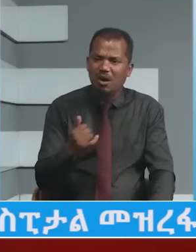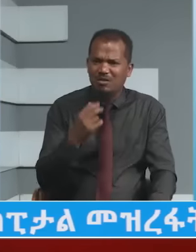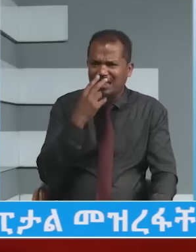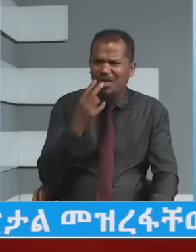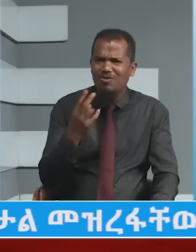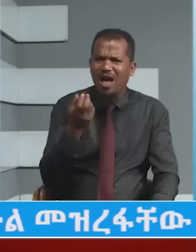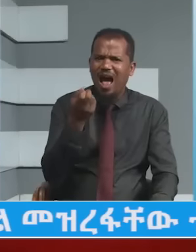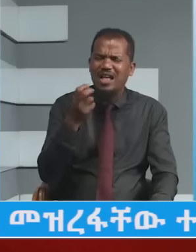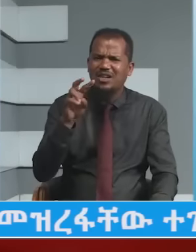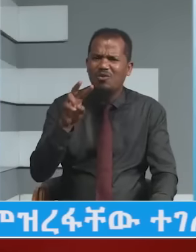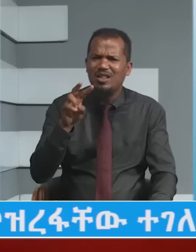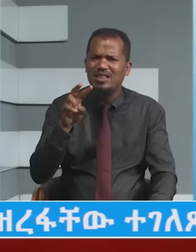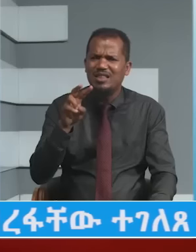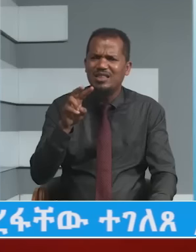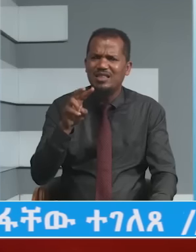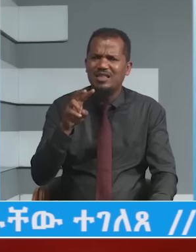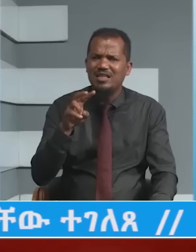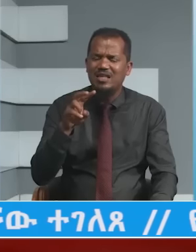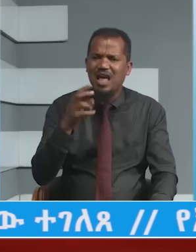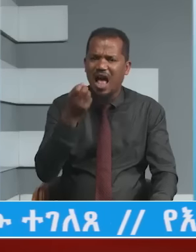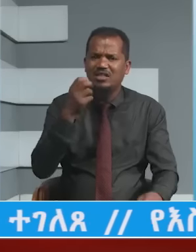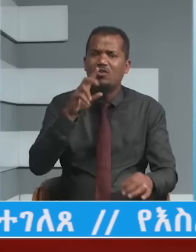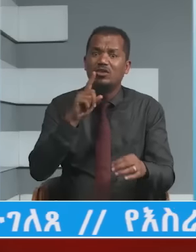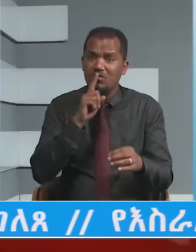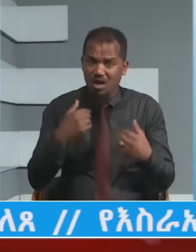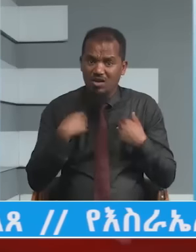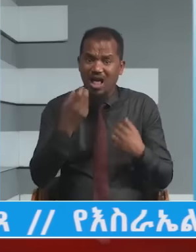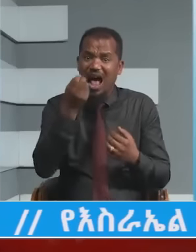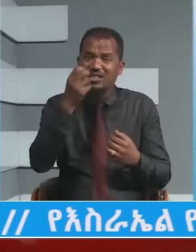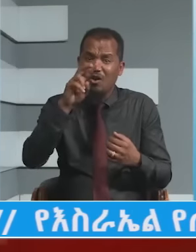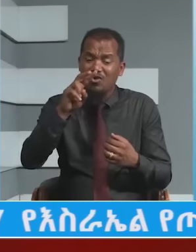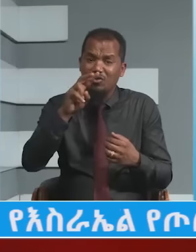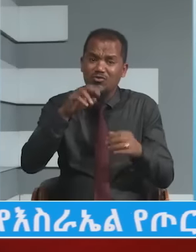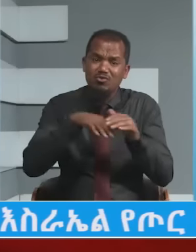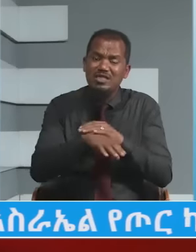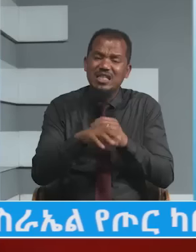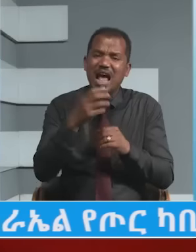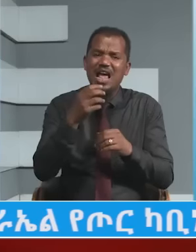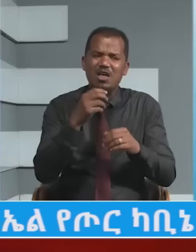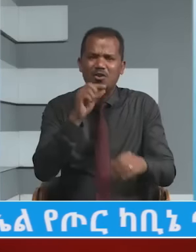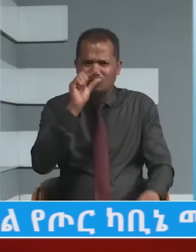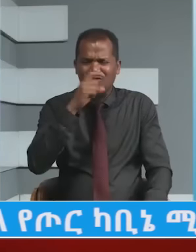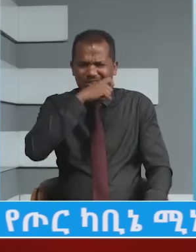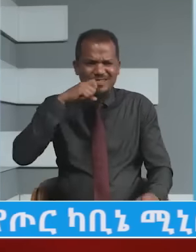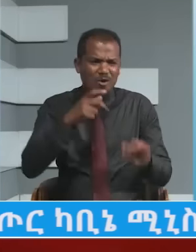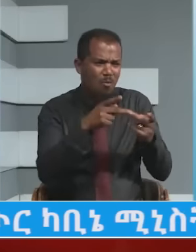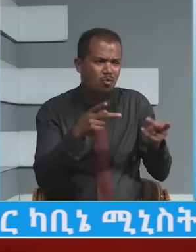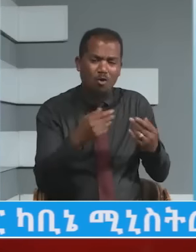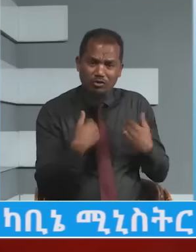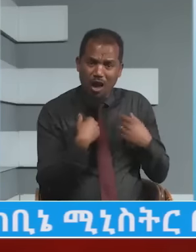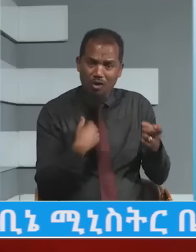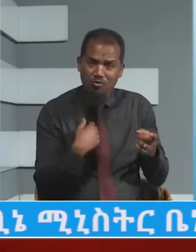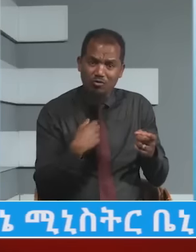ታዩ አሁን እነዚህ 12 አይዲፒዎች ነው ያሉት። ከ12 አይዲፒዎች የተወሰኑ ደረቃማ ቦታዎች